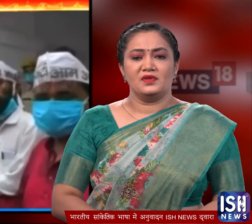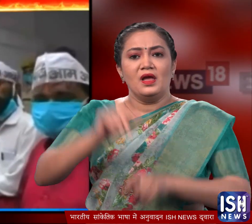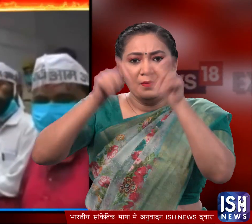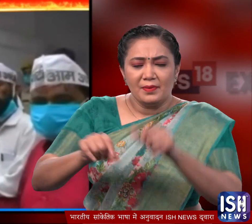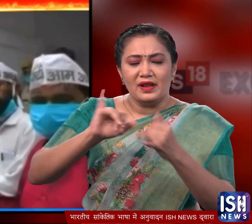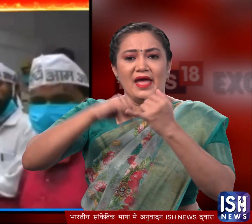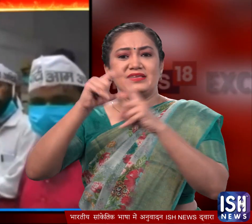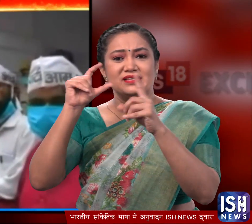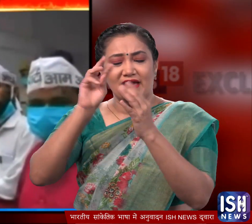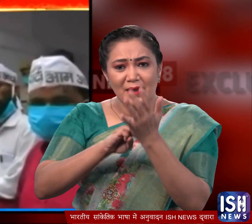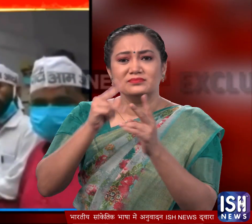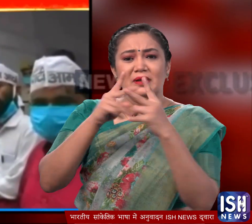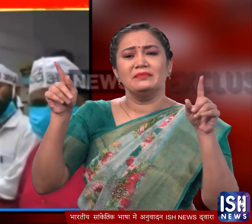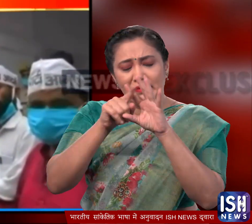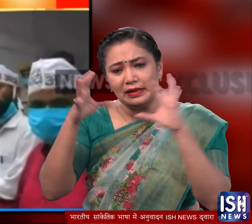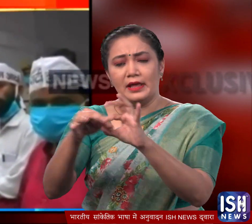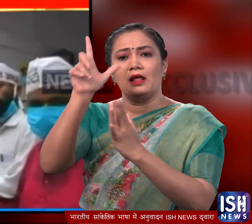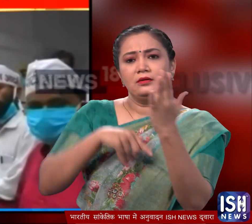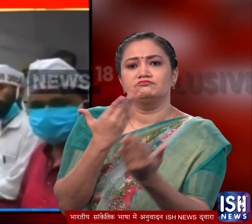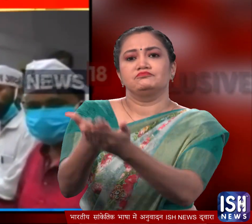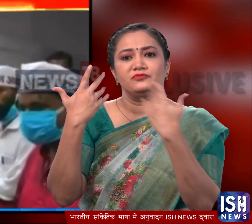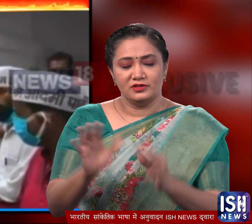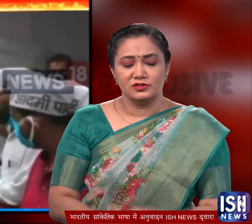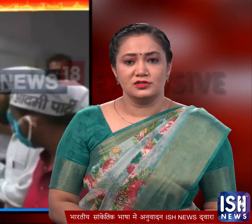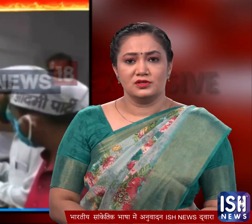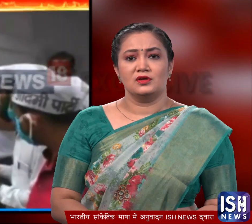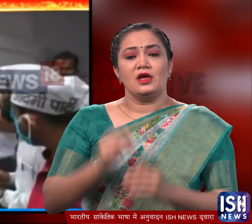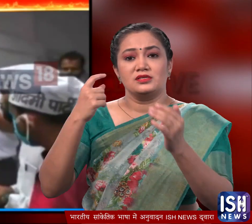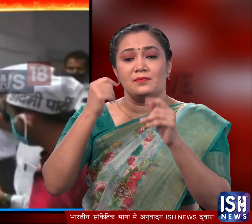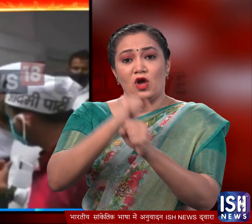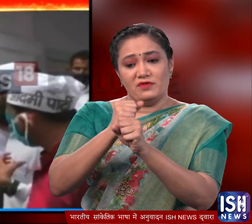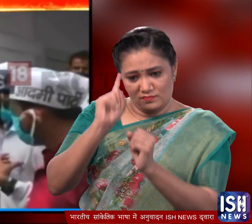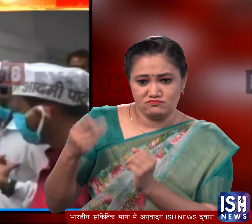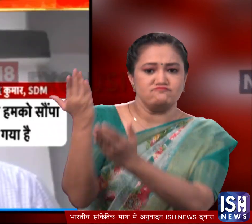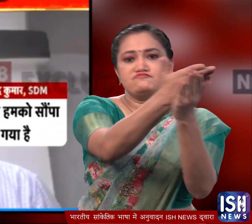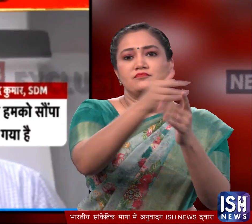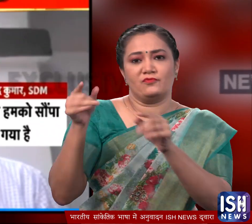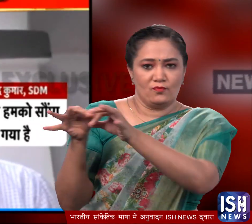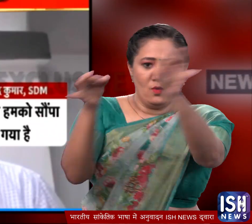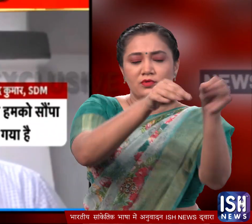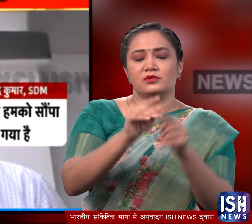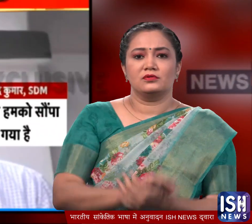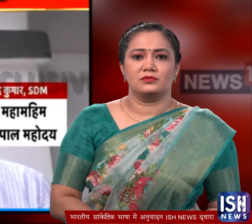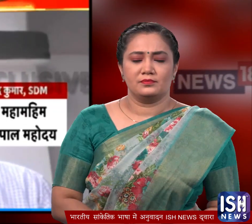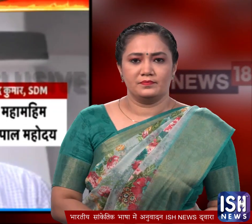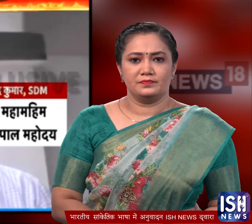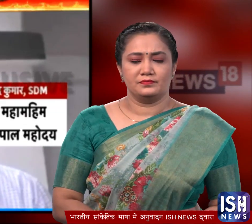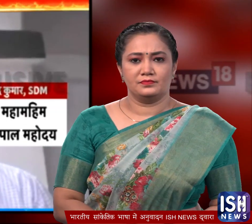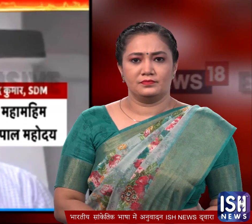इन लोगों ने एसडीएम को इस मामले से जुड़ा एक ज्ञापन भी सौंपा, जिसे उन्होंने राज्यपाल तक पहुंचाने का भरोसा दिया। ज्ञापन हमको सौंपा गया